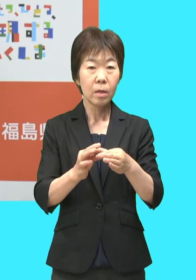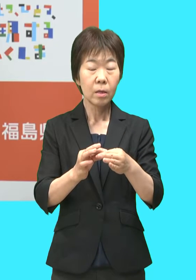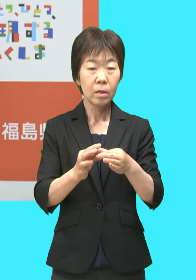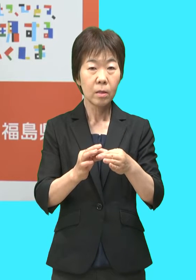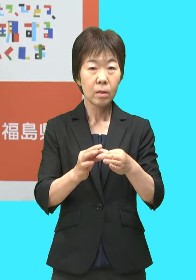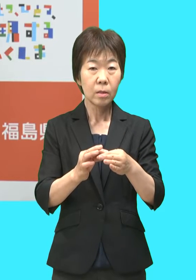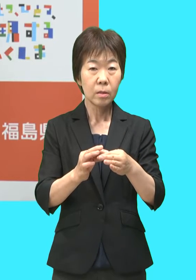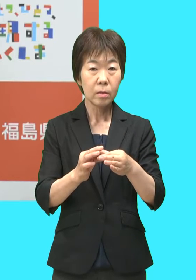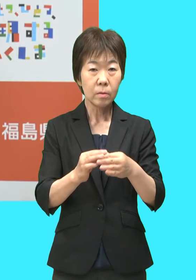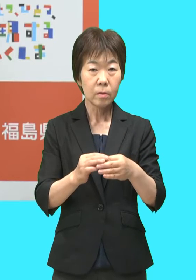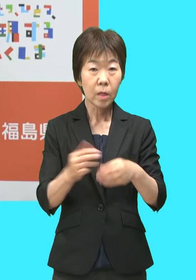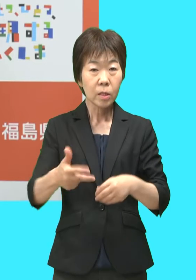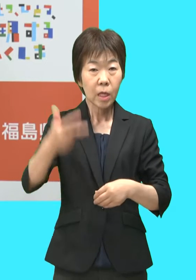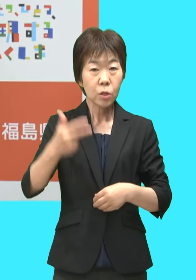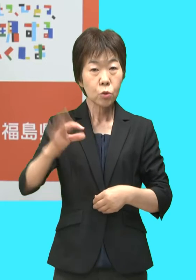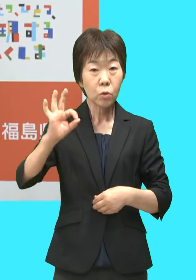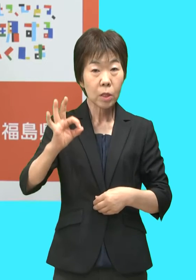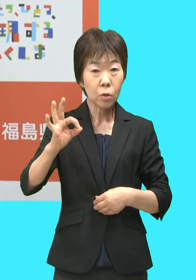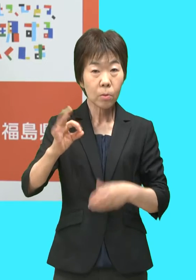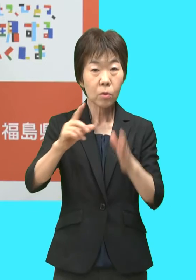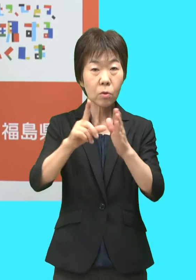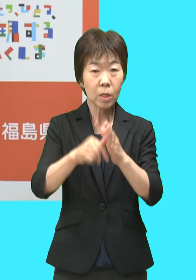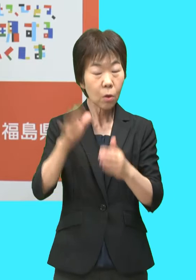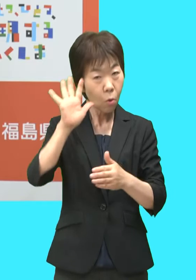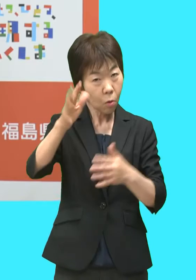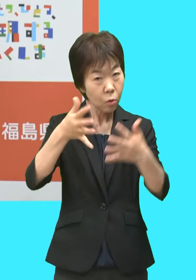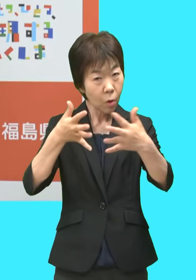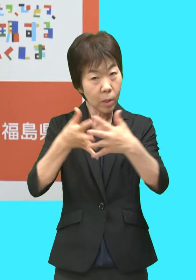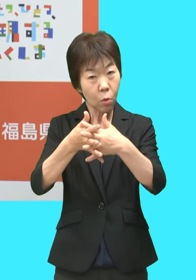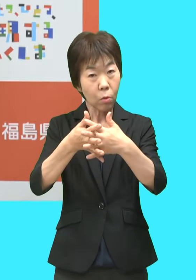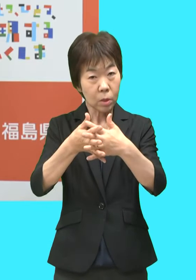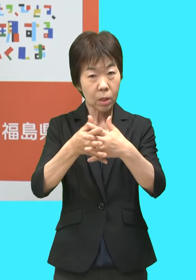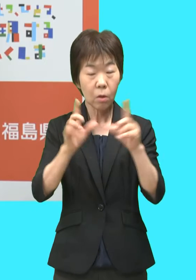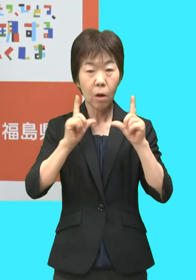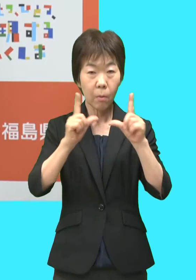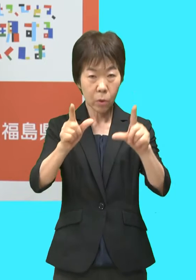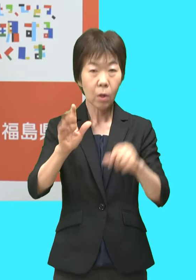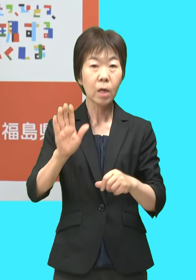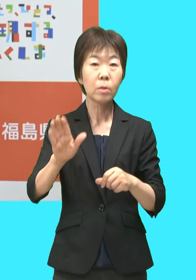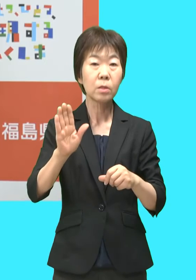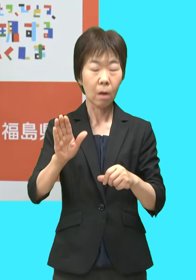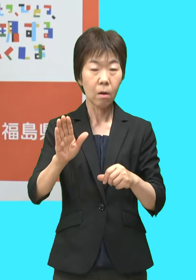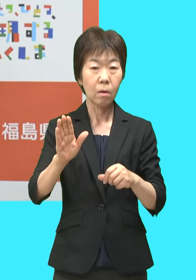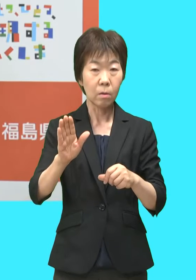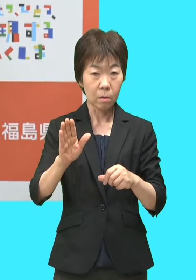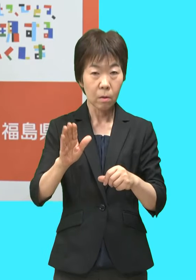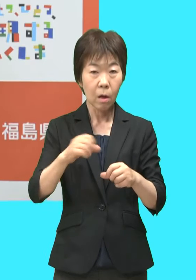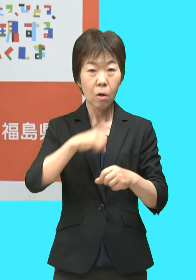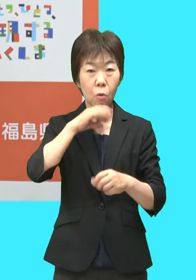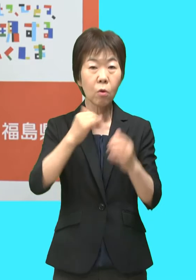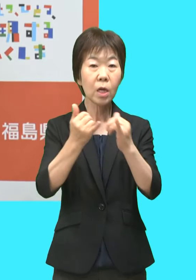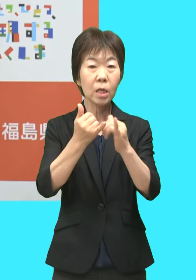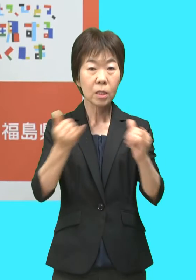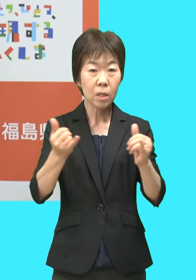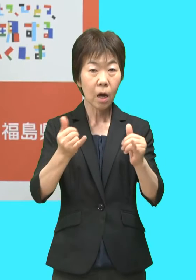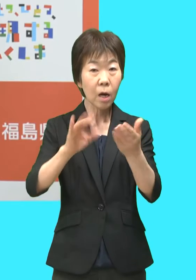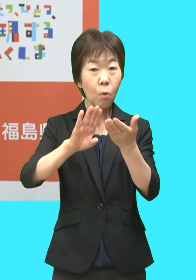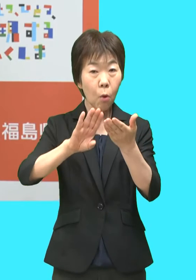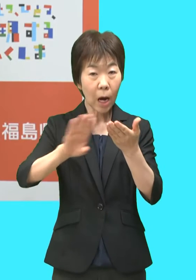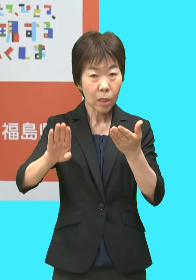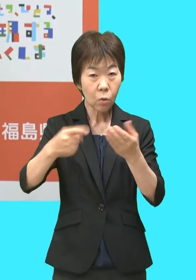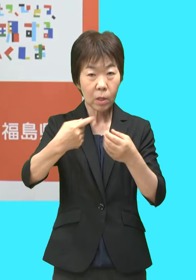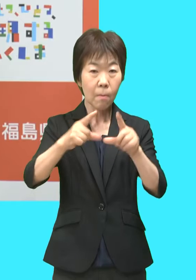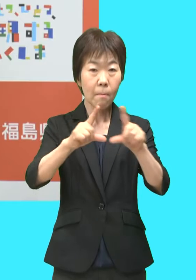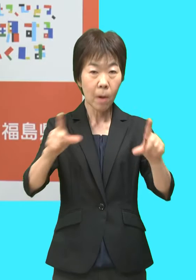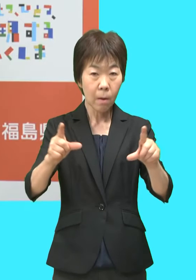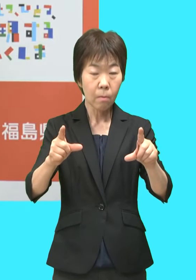はい、先週の金曜日の段階で今後の見通しについても発表されましたけれども、はい、改めて、高齢者だけではなくて一般接種も含